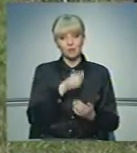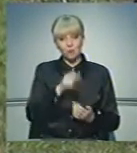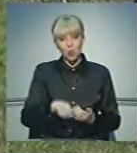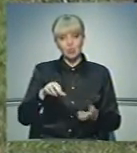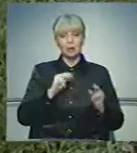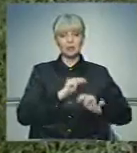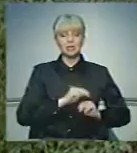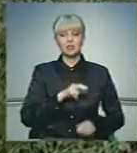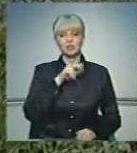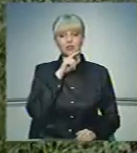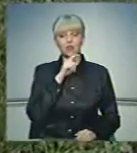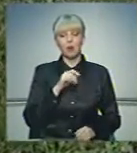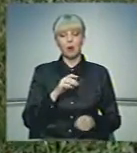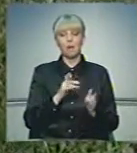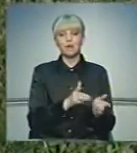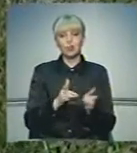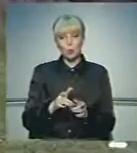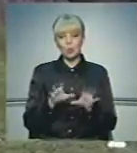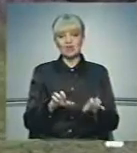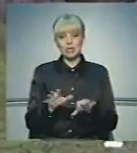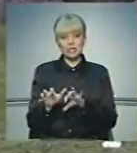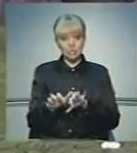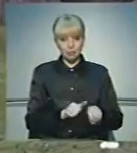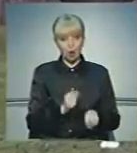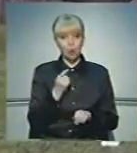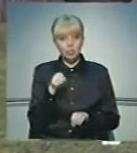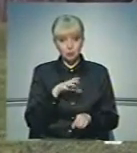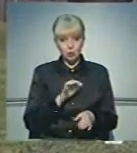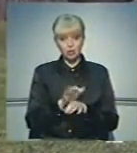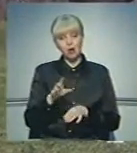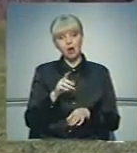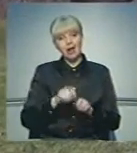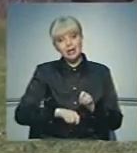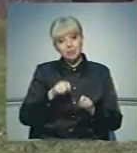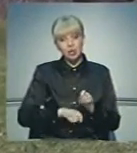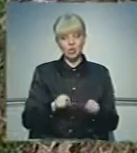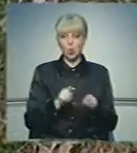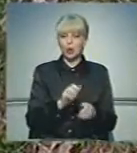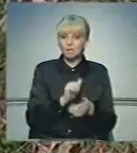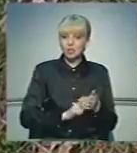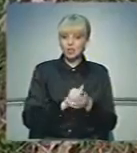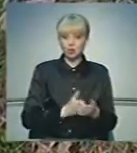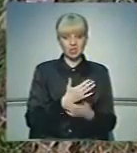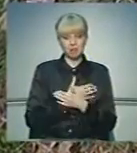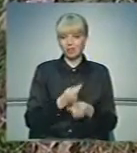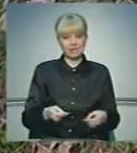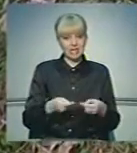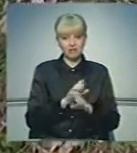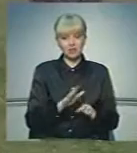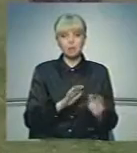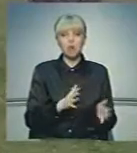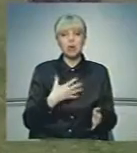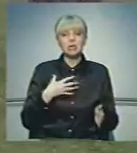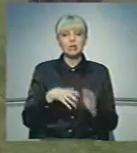та працівників чернівецького притулку тварин забрали. Одна з них була відправлена на експертизу. Однак причину смерті не встановили, бо з